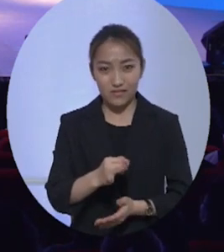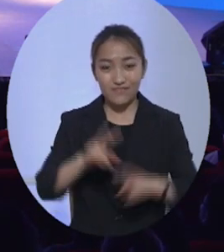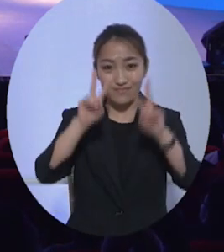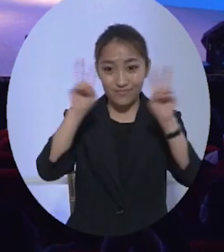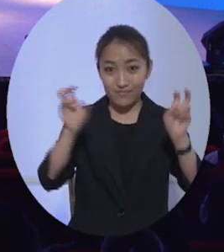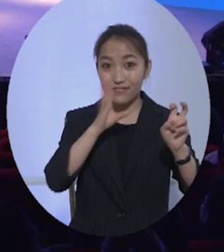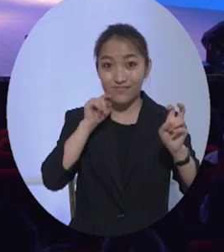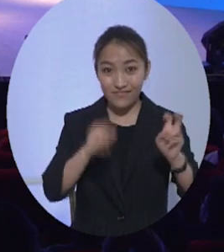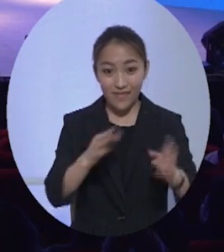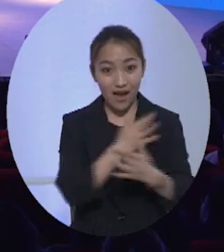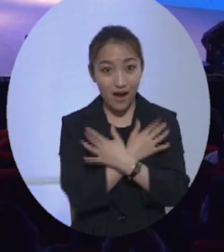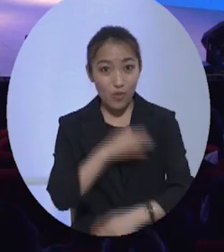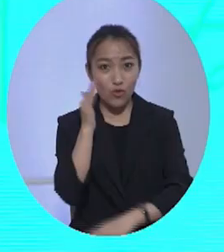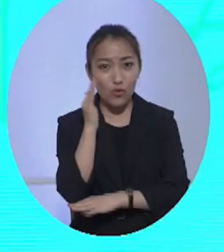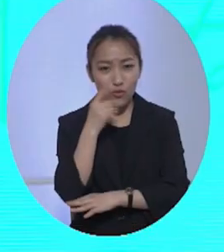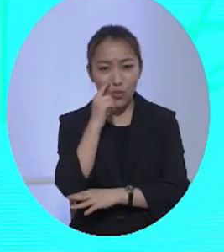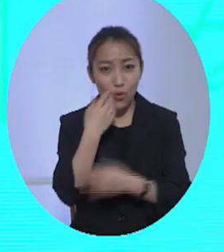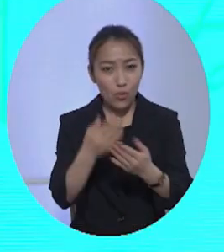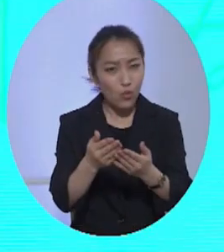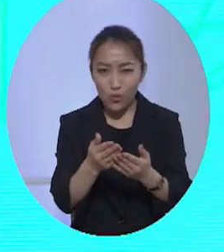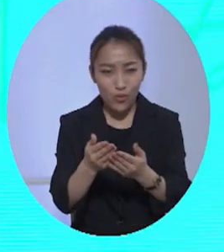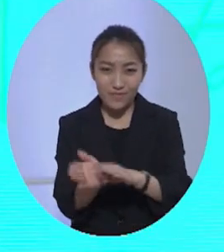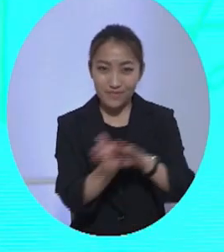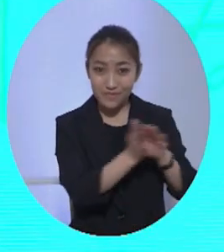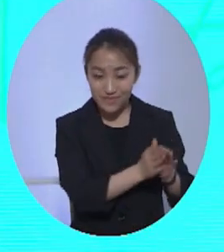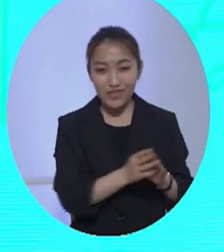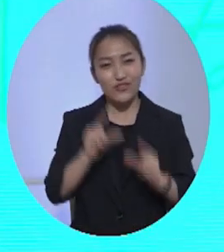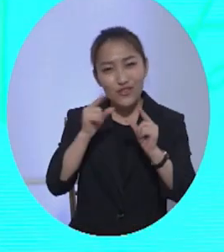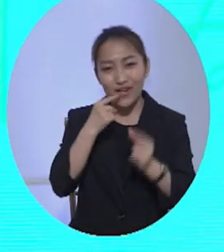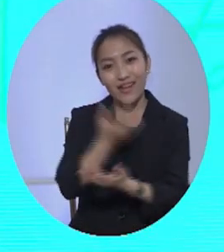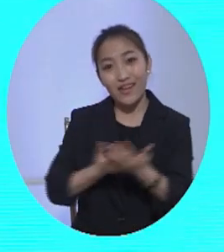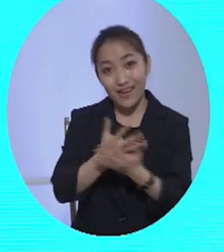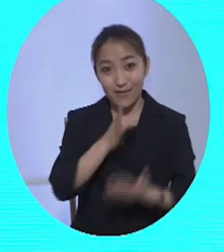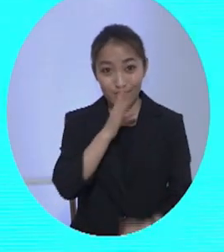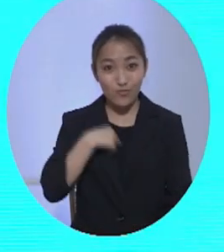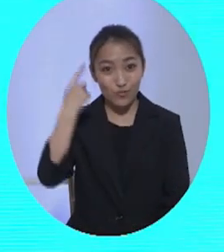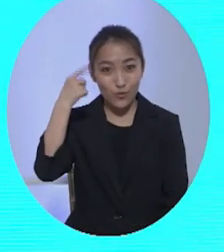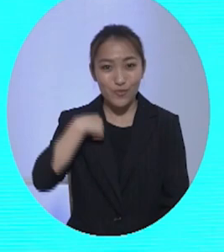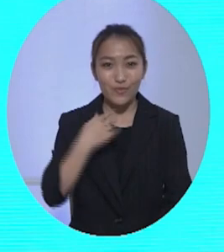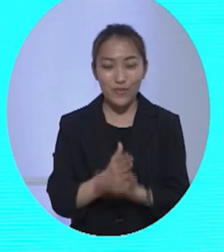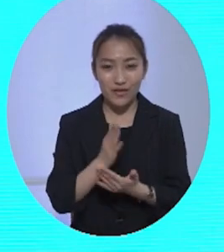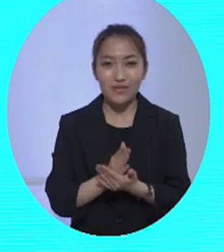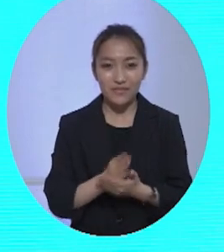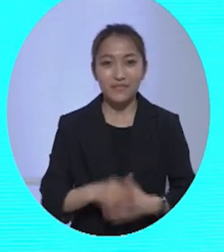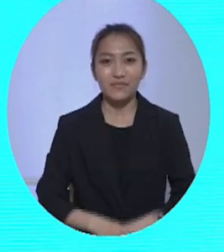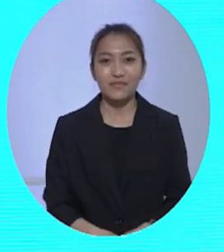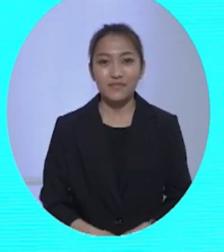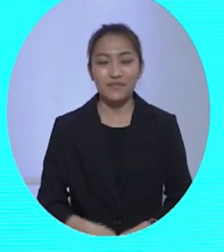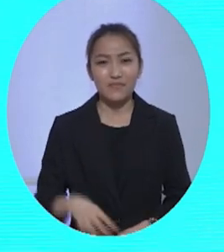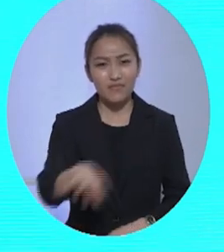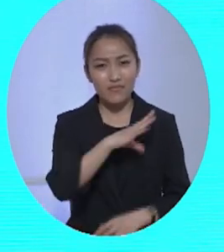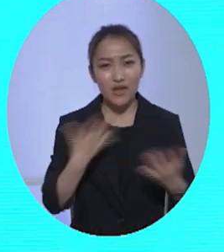өдөр уудахгүйгээр ямар ч л гэсэн жохон юу ярилцчихъя гэж бодож байна. За би олон